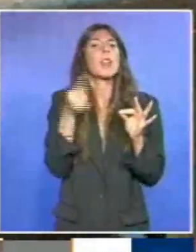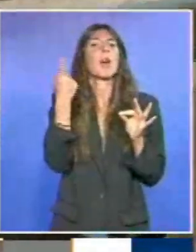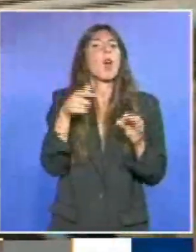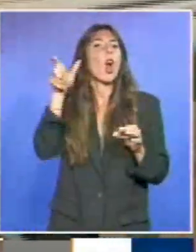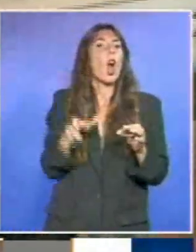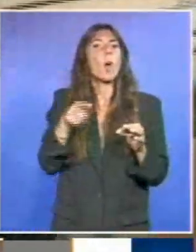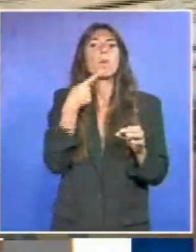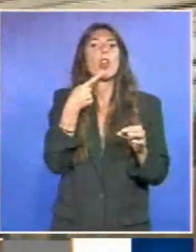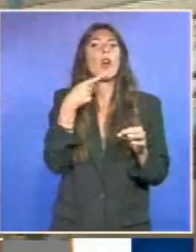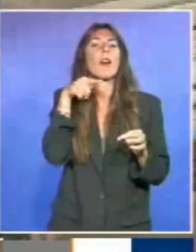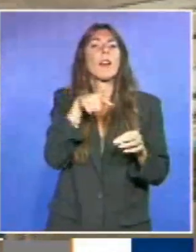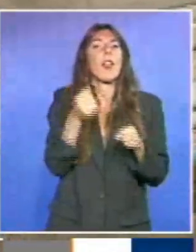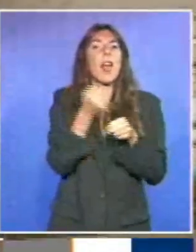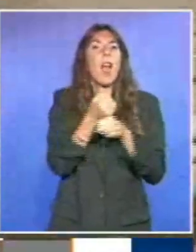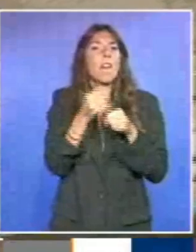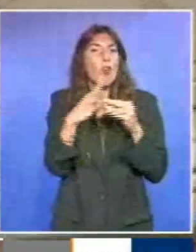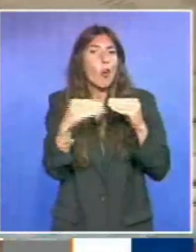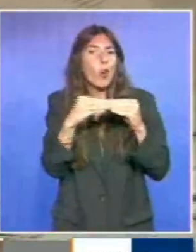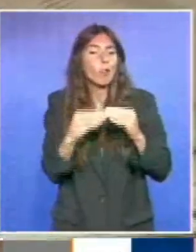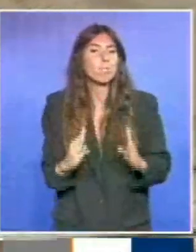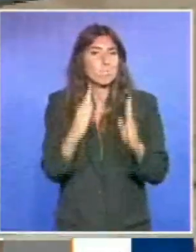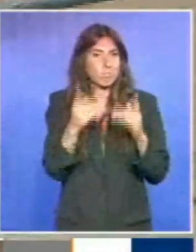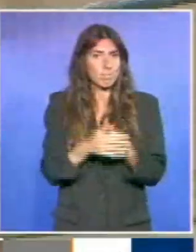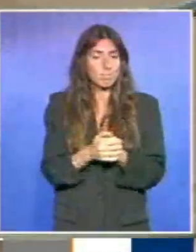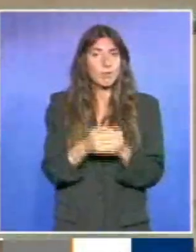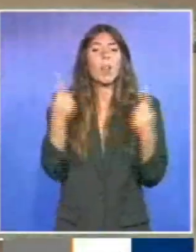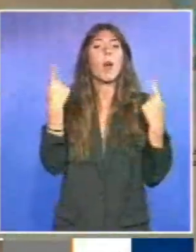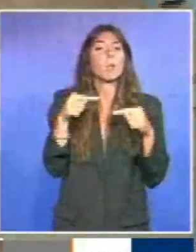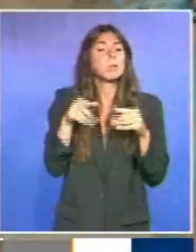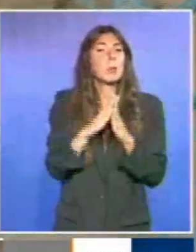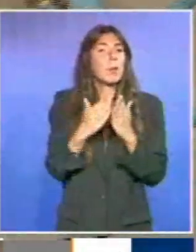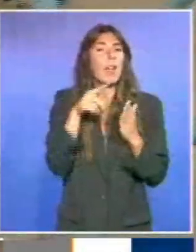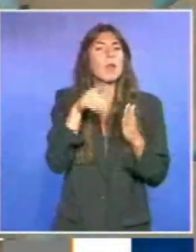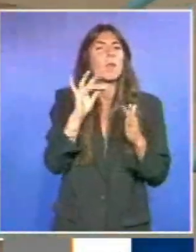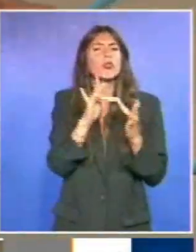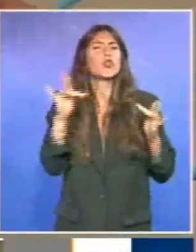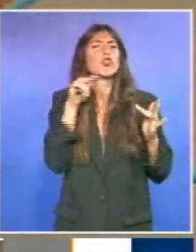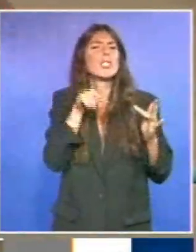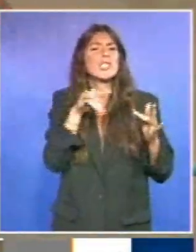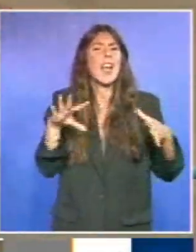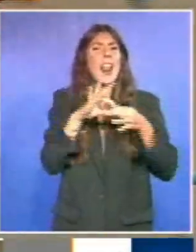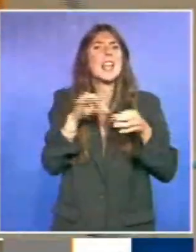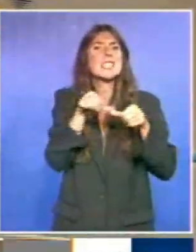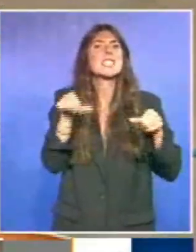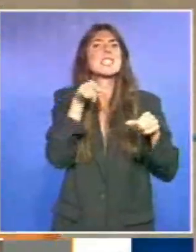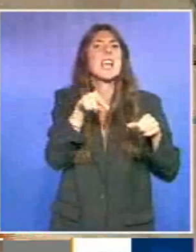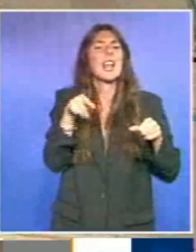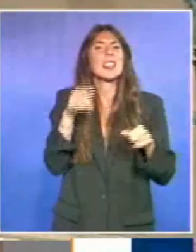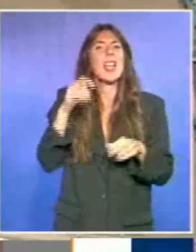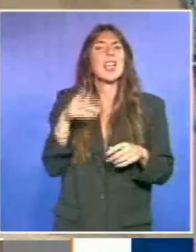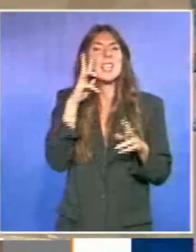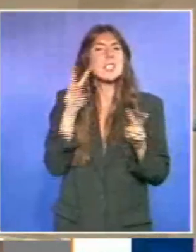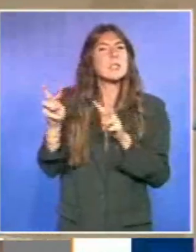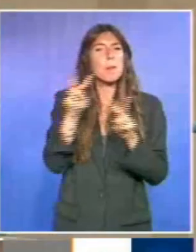opera proprio nell'ambito dei cantieri edili la patente sarà rilasciata in formato digitale dalla sede territoriale dell'ispettorato del